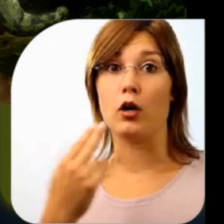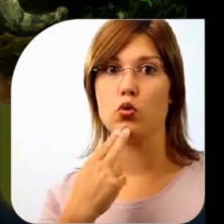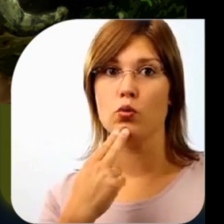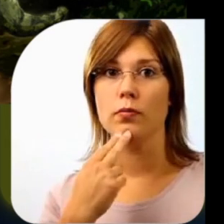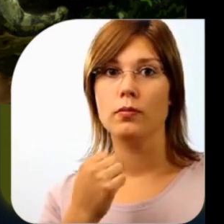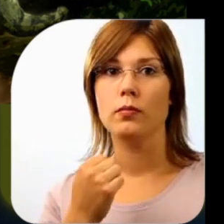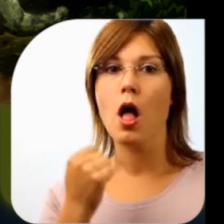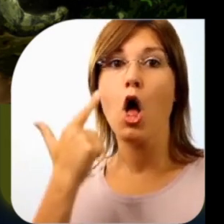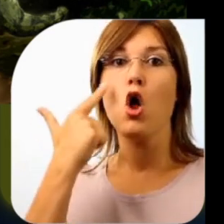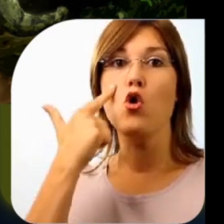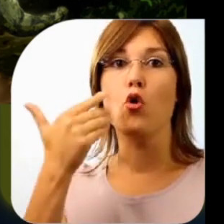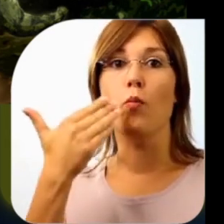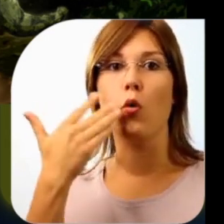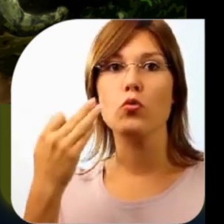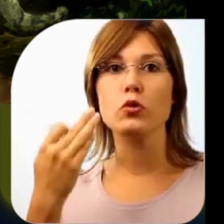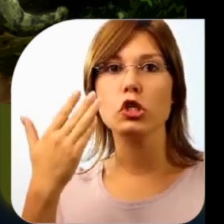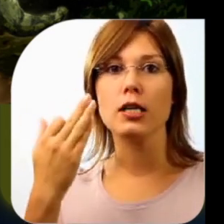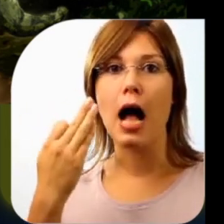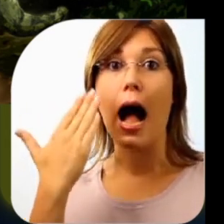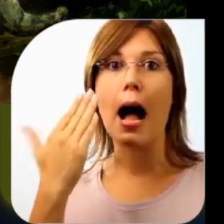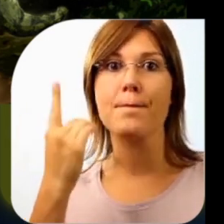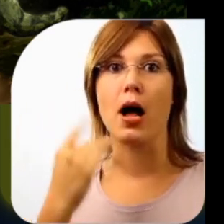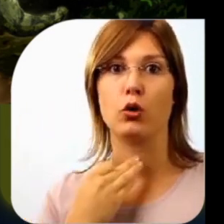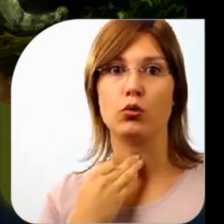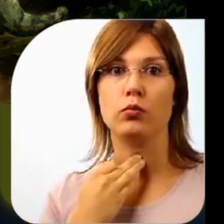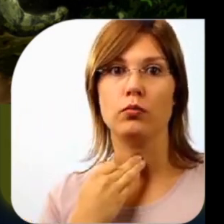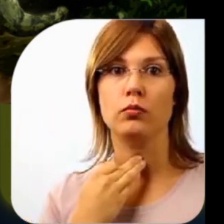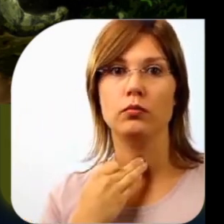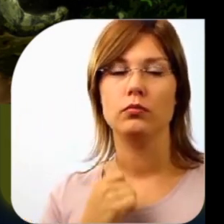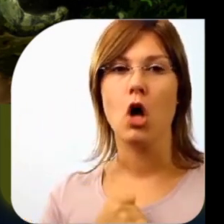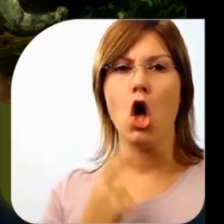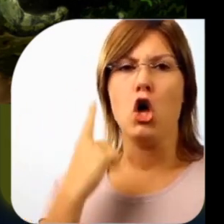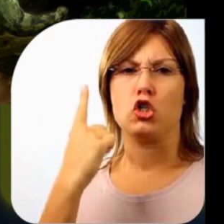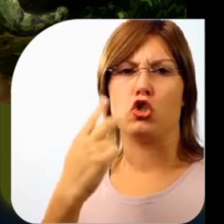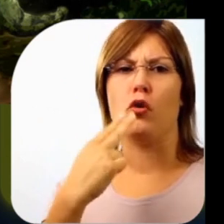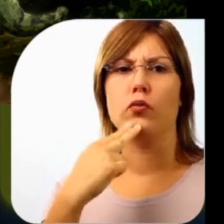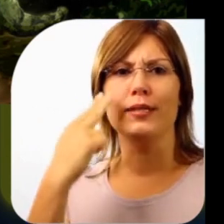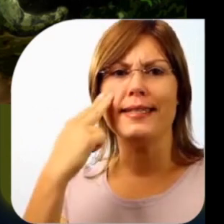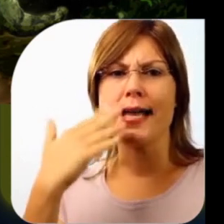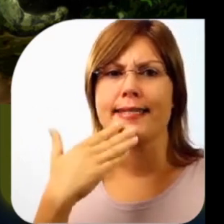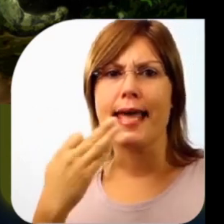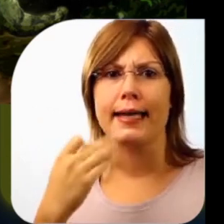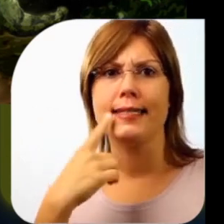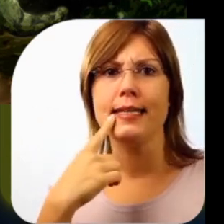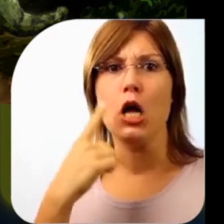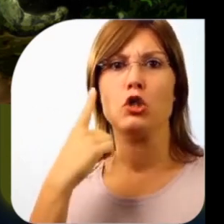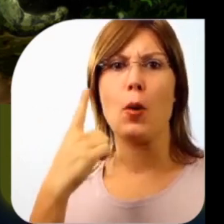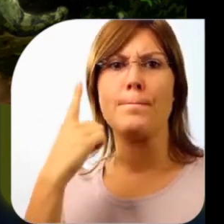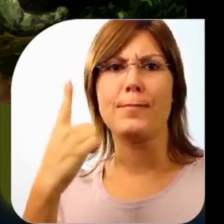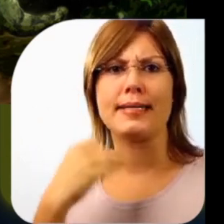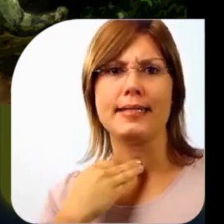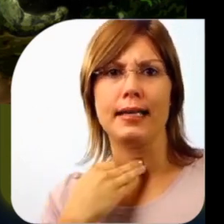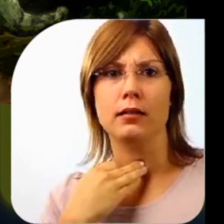Tout à coup, le monstre apparut. « Je vous interdis